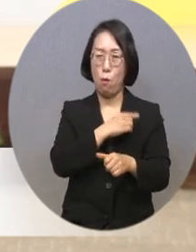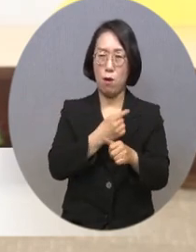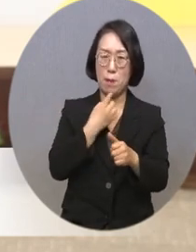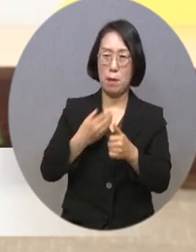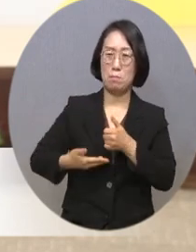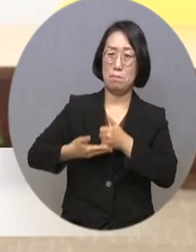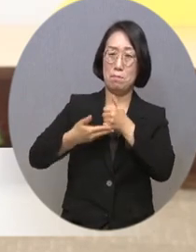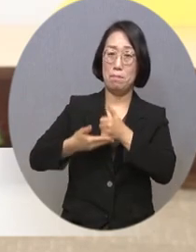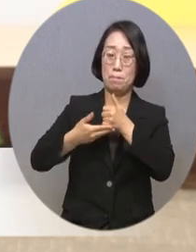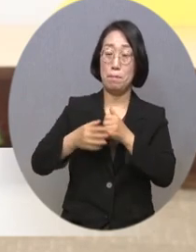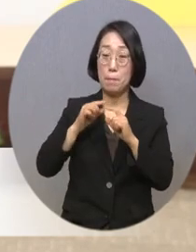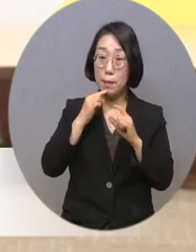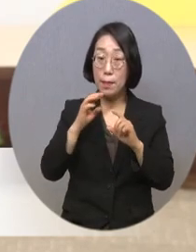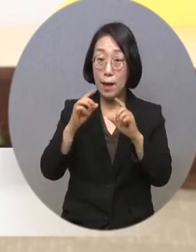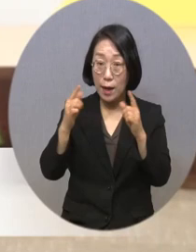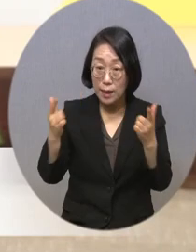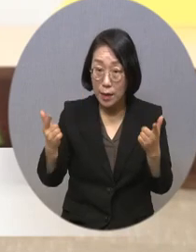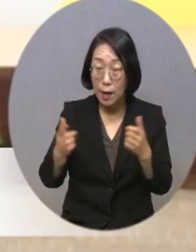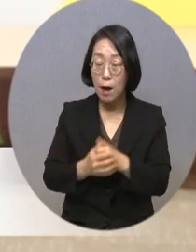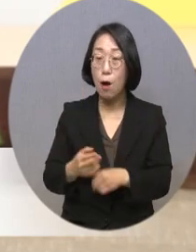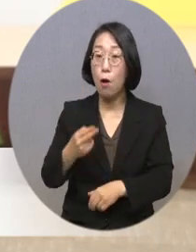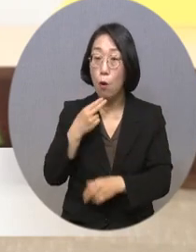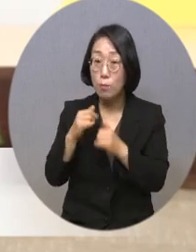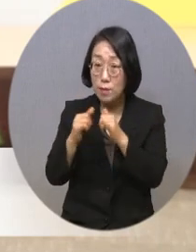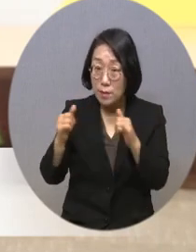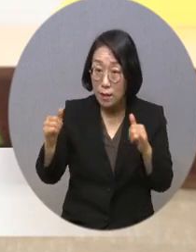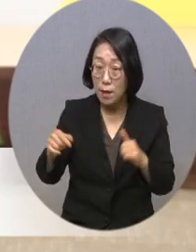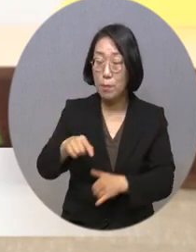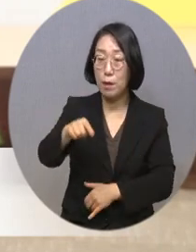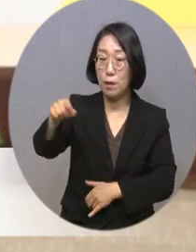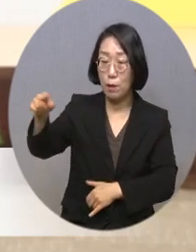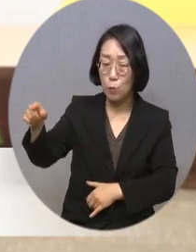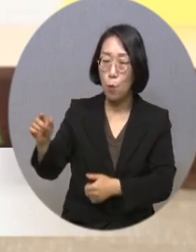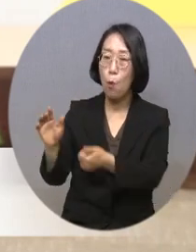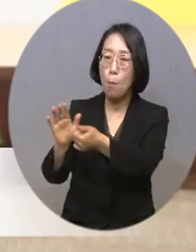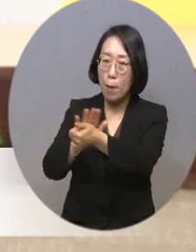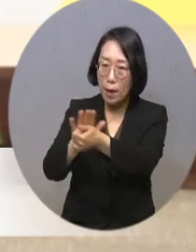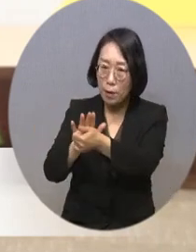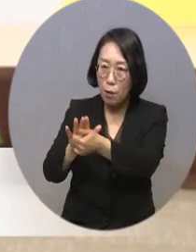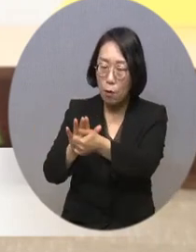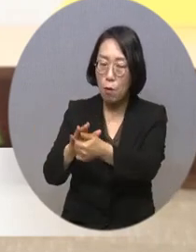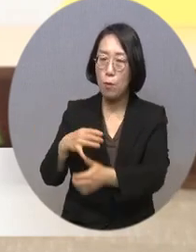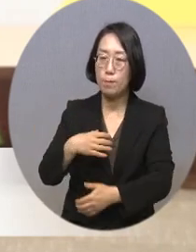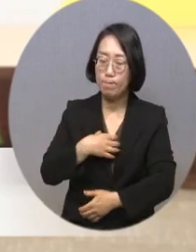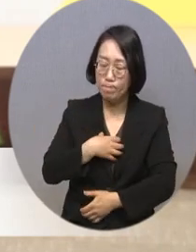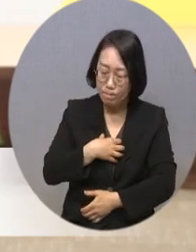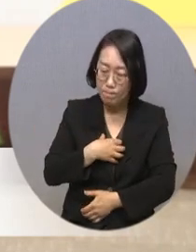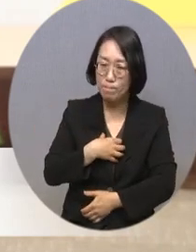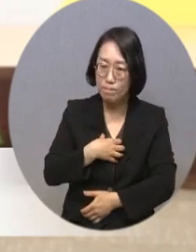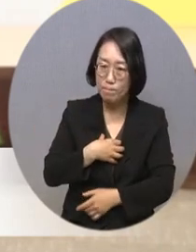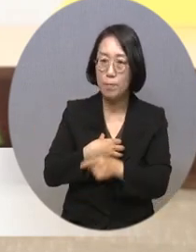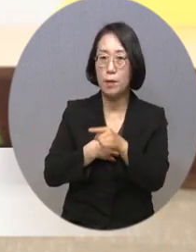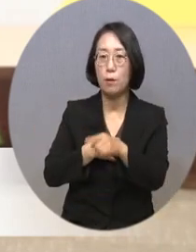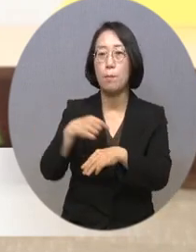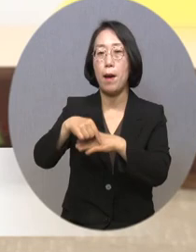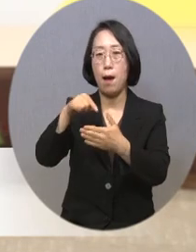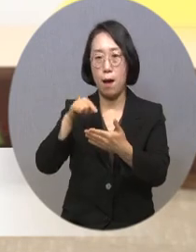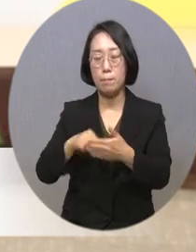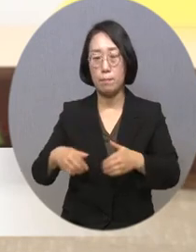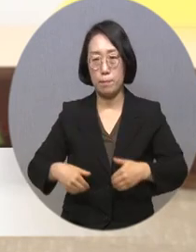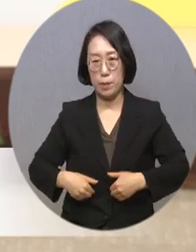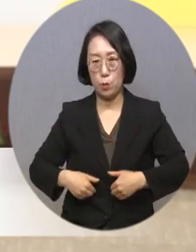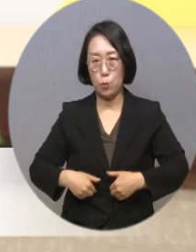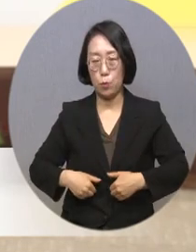아니라 비장애인들한테 배려와 그분들을 위하는 마음도 이제는 가져야 하는